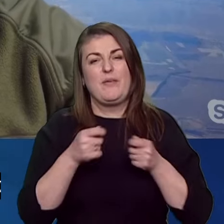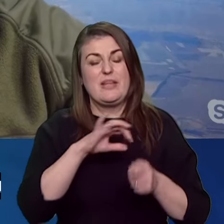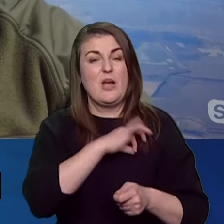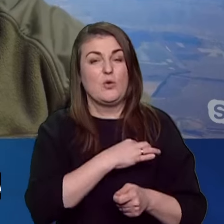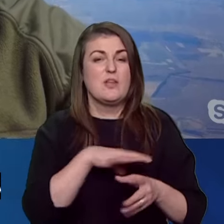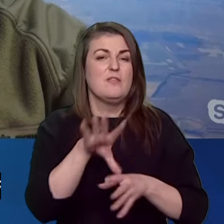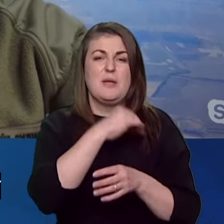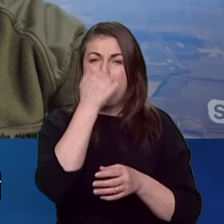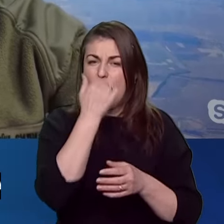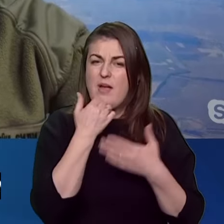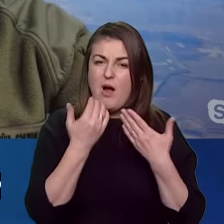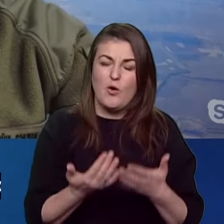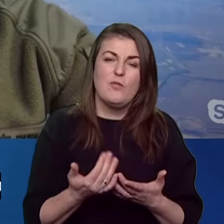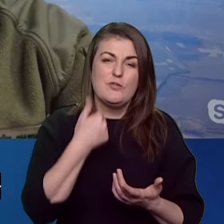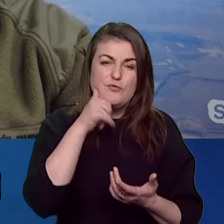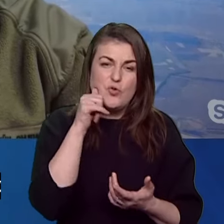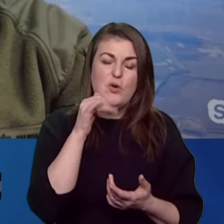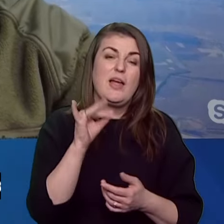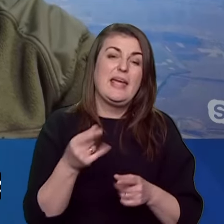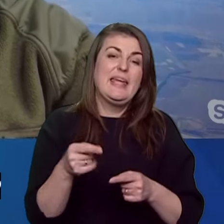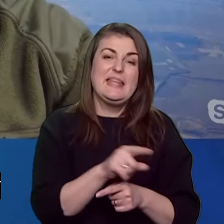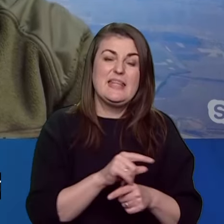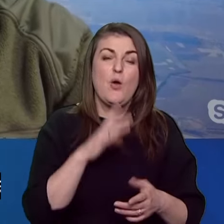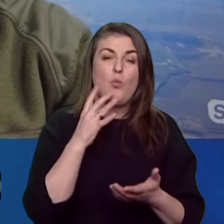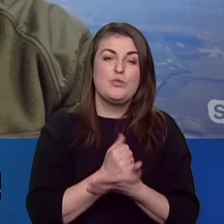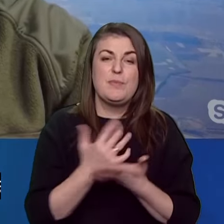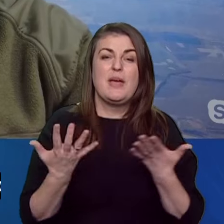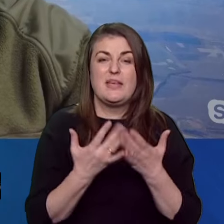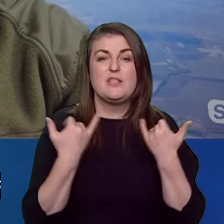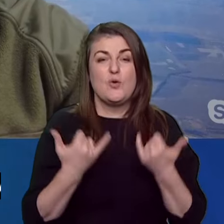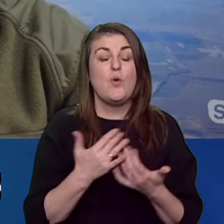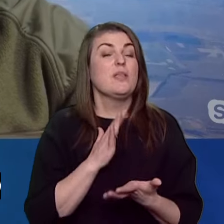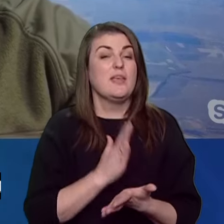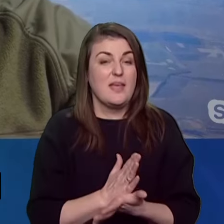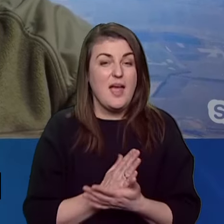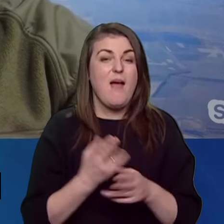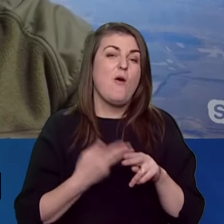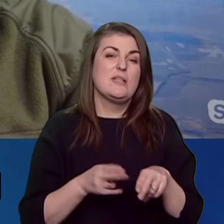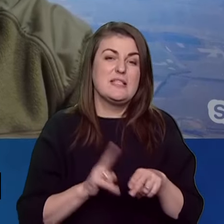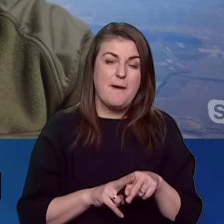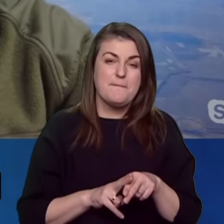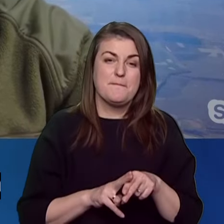подякував вчора. І ті успіхи, які сьогодні є, оця